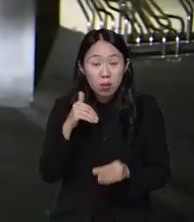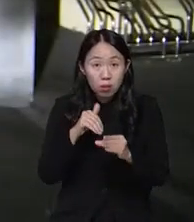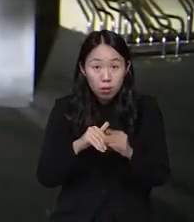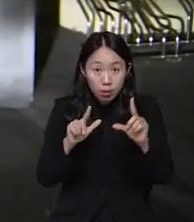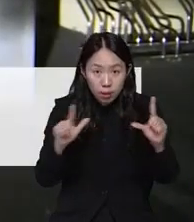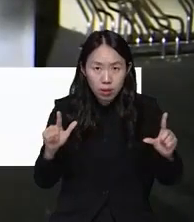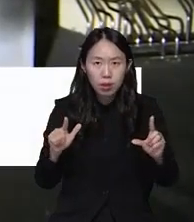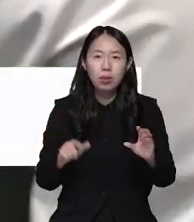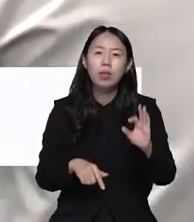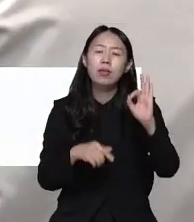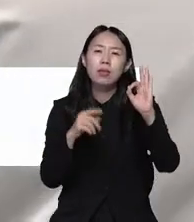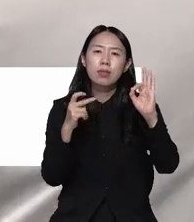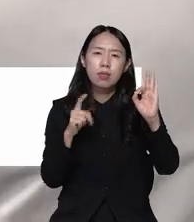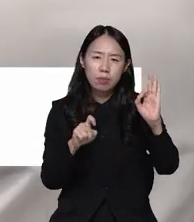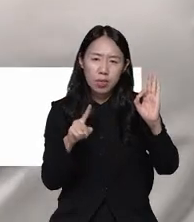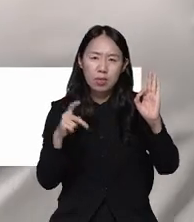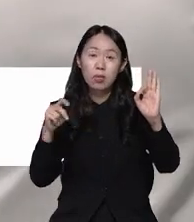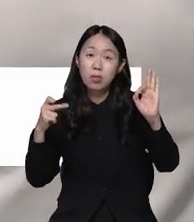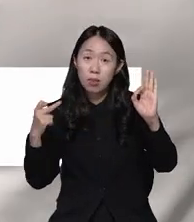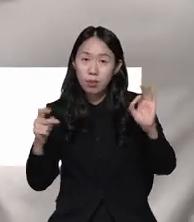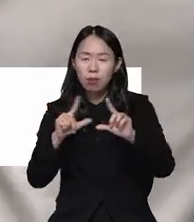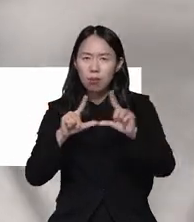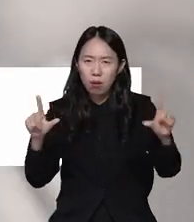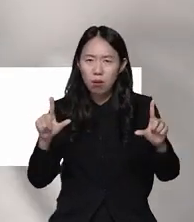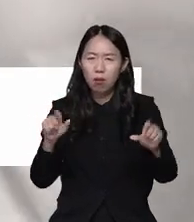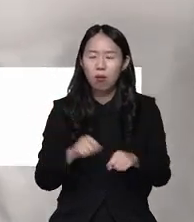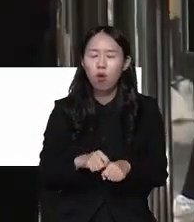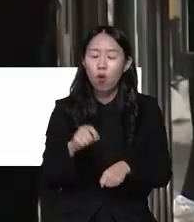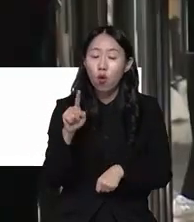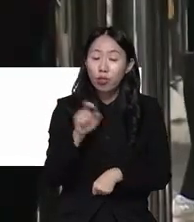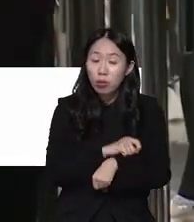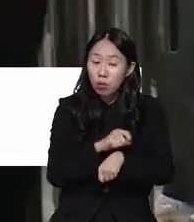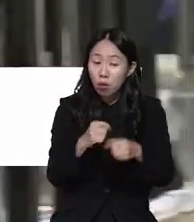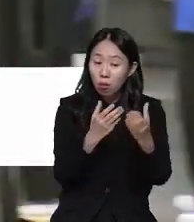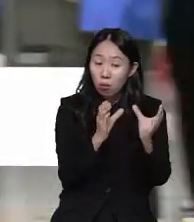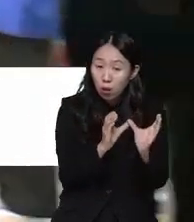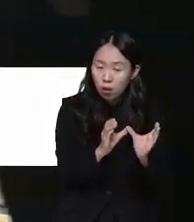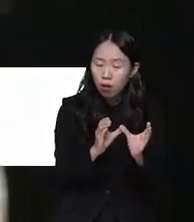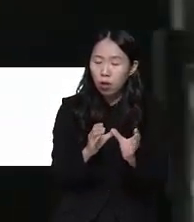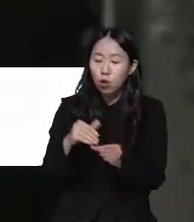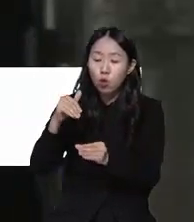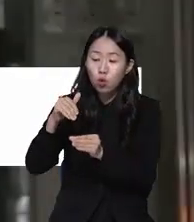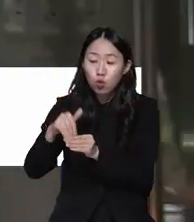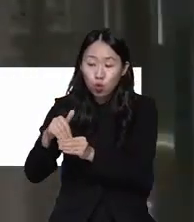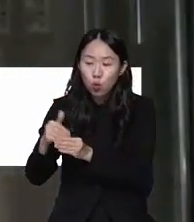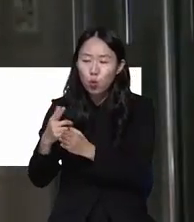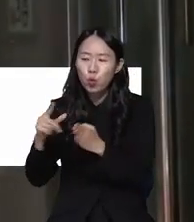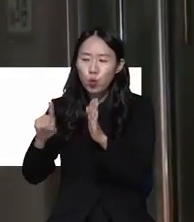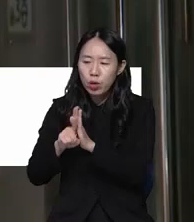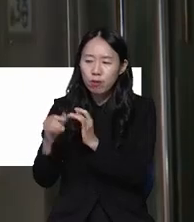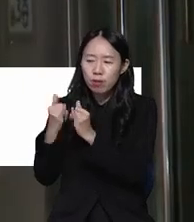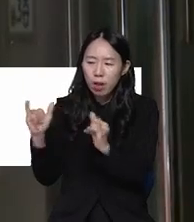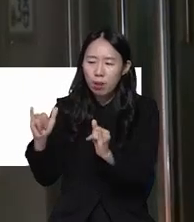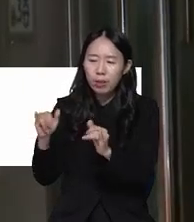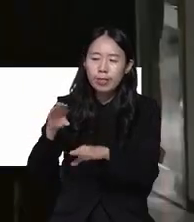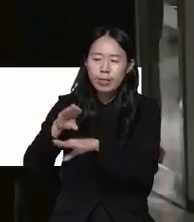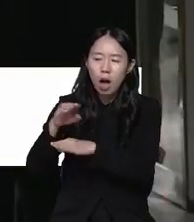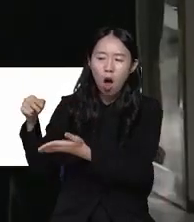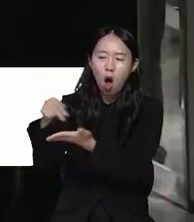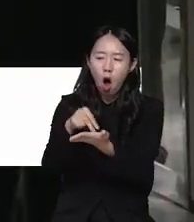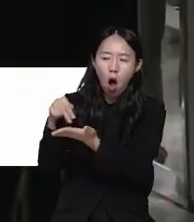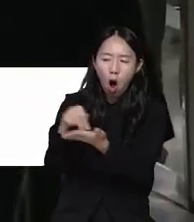사전투표일인 지난 11일과 12일에는 특정 정당 관계자들이 유권자들을 차량으로 투표소까지 실어 나른다는